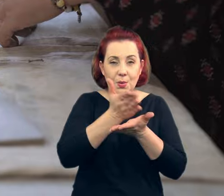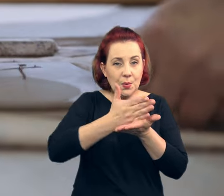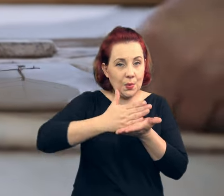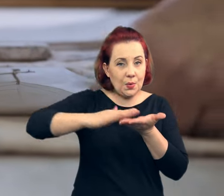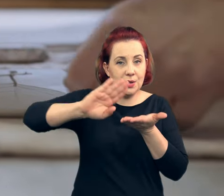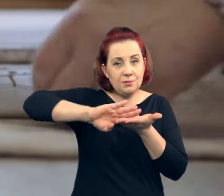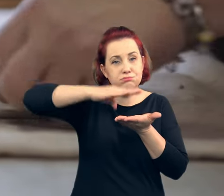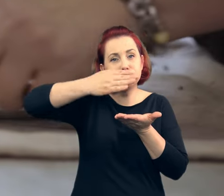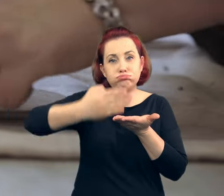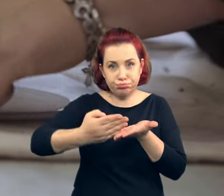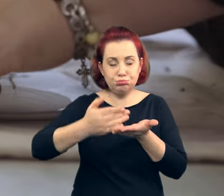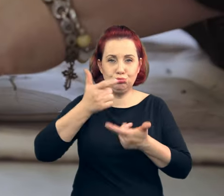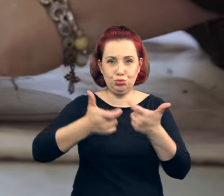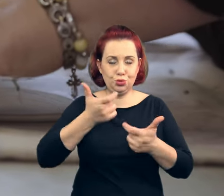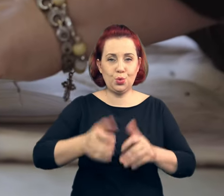niewklęsłą.